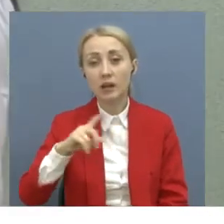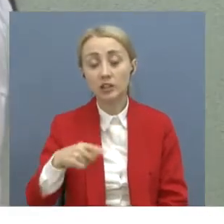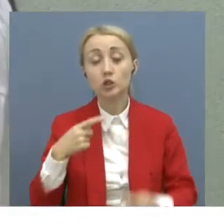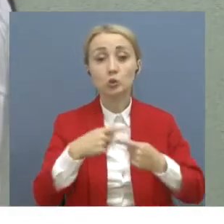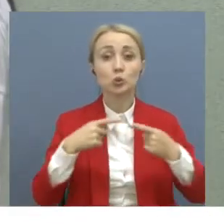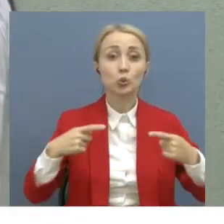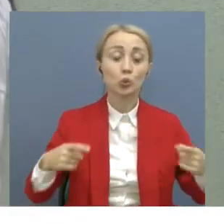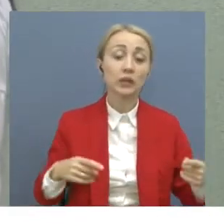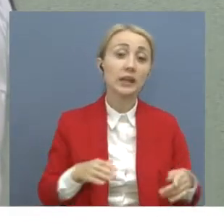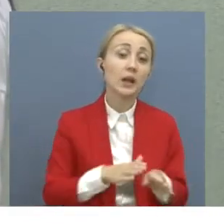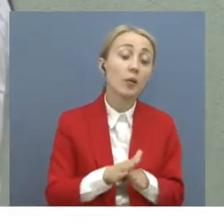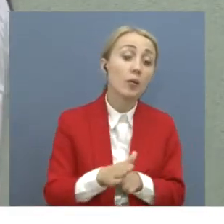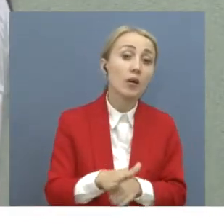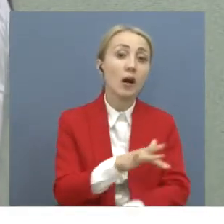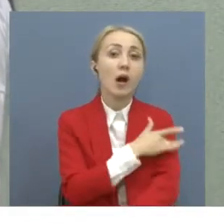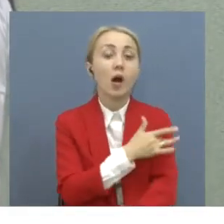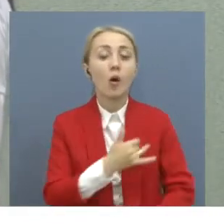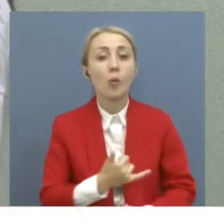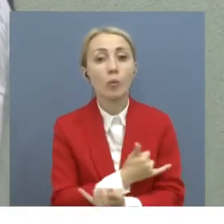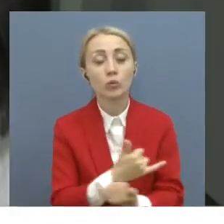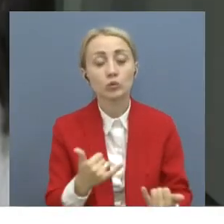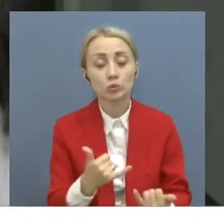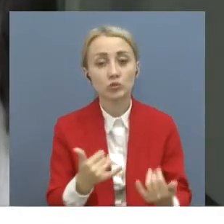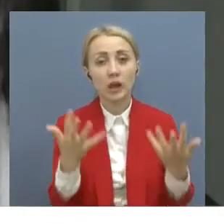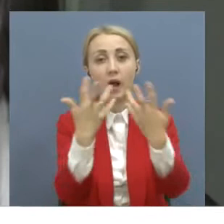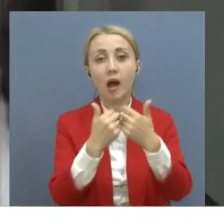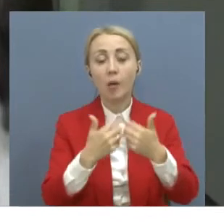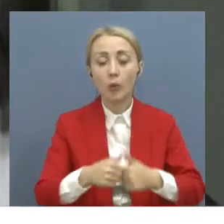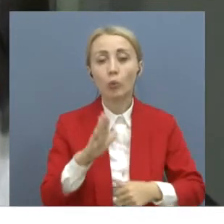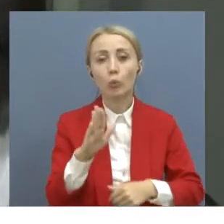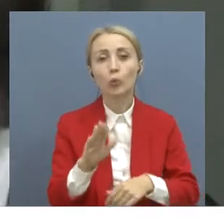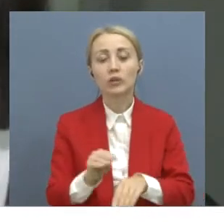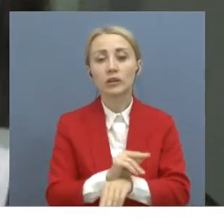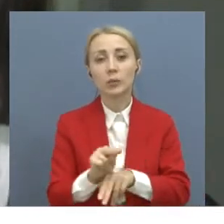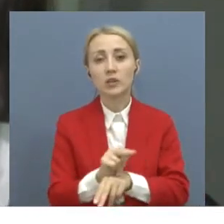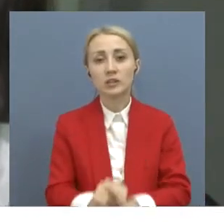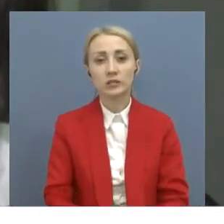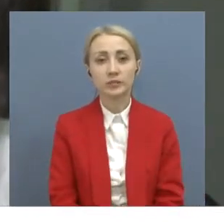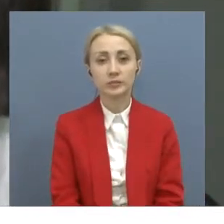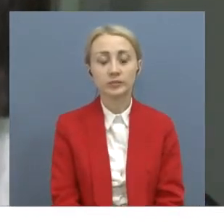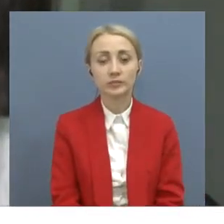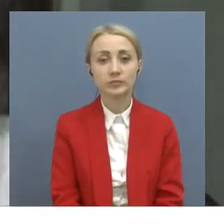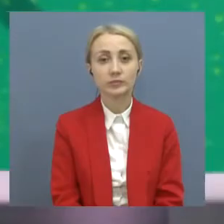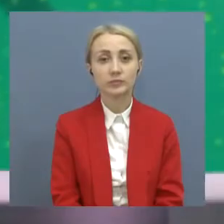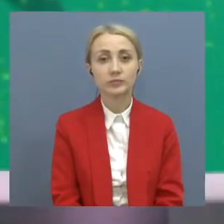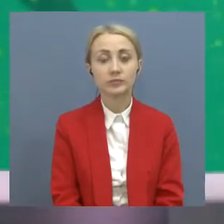қызмет көрсетуге қатысты. Бибінұр Амырханқызы, Ермек Махметов, Павел Соловьев, Көкше ақпарат.